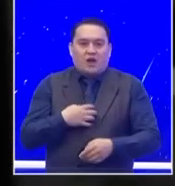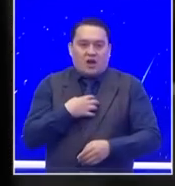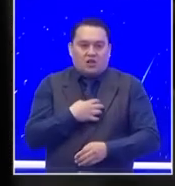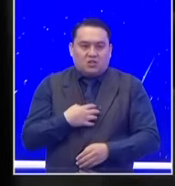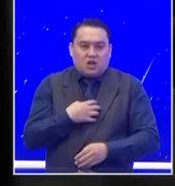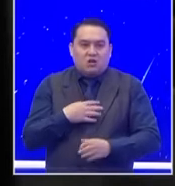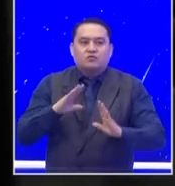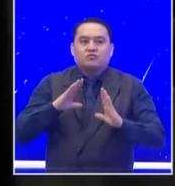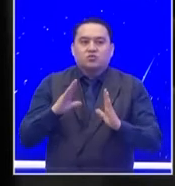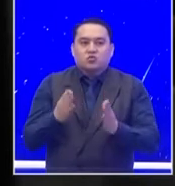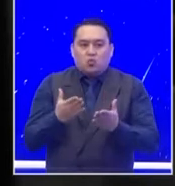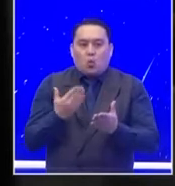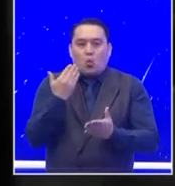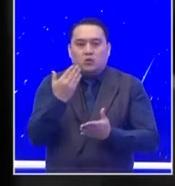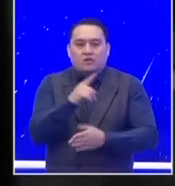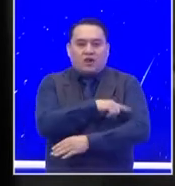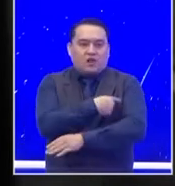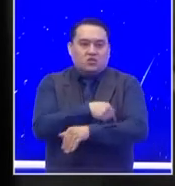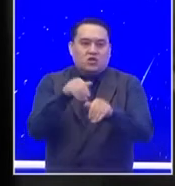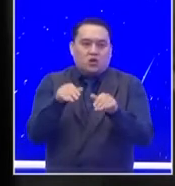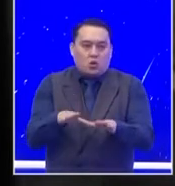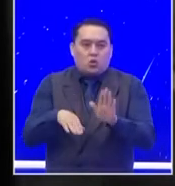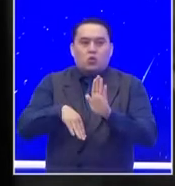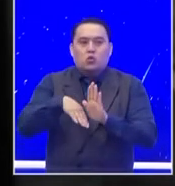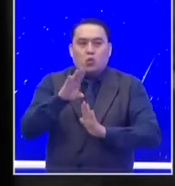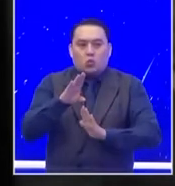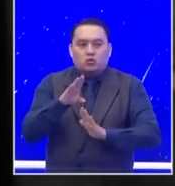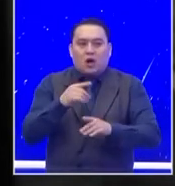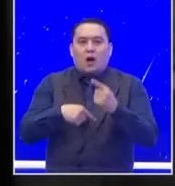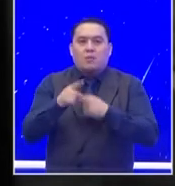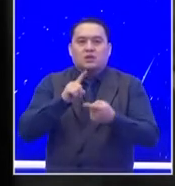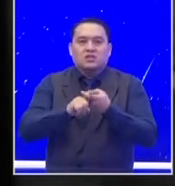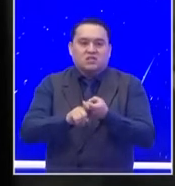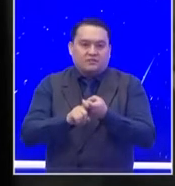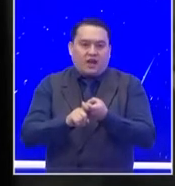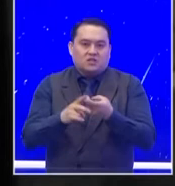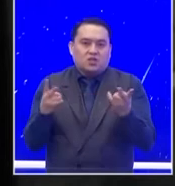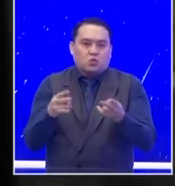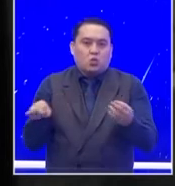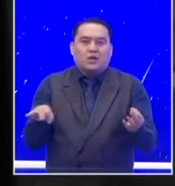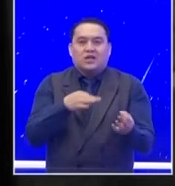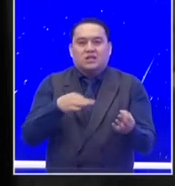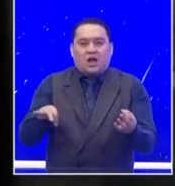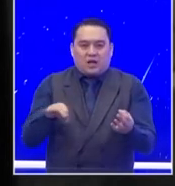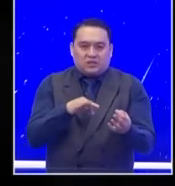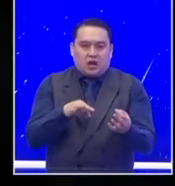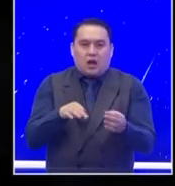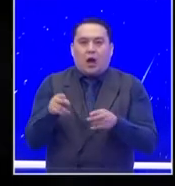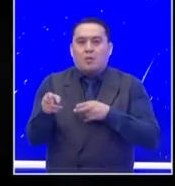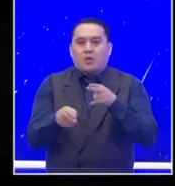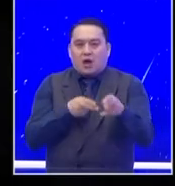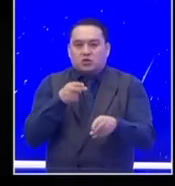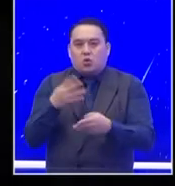функции. В случае с Тернер врачи решили, что лучший вариант обратной связи для нее – это игра на скрипке. Операция